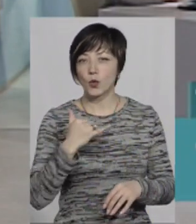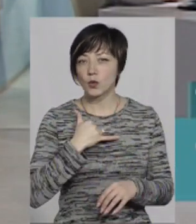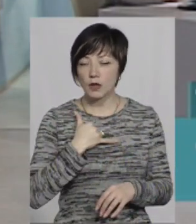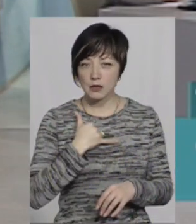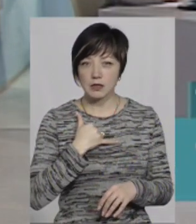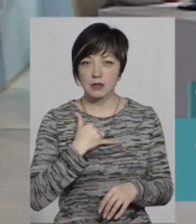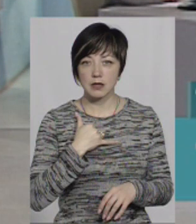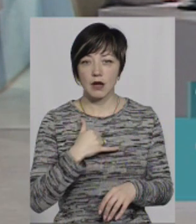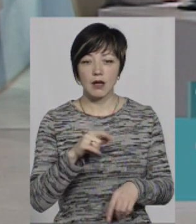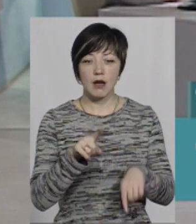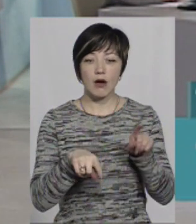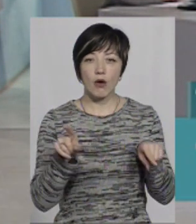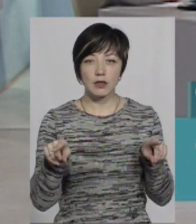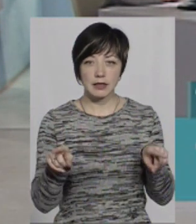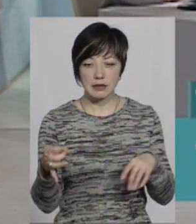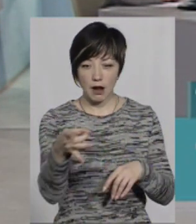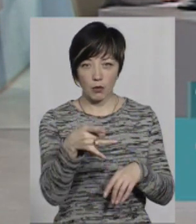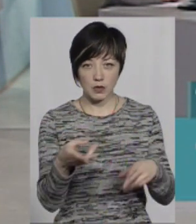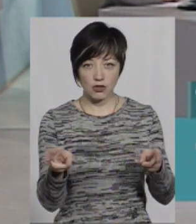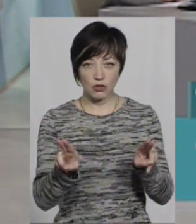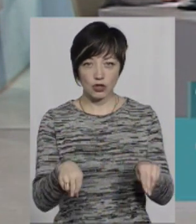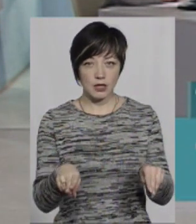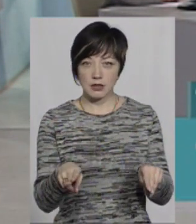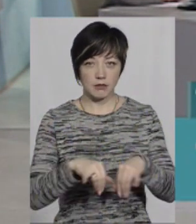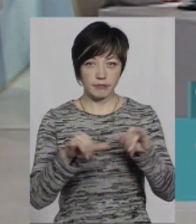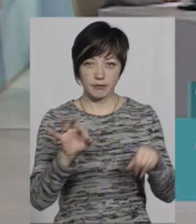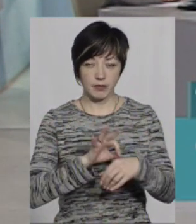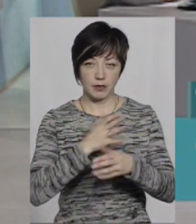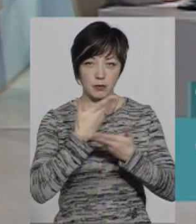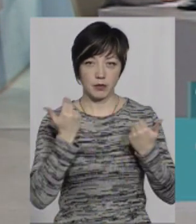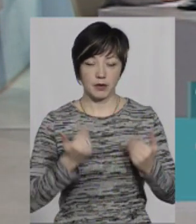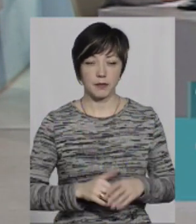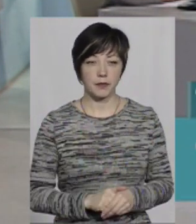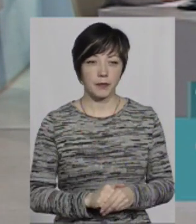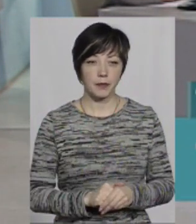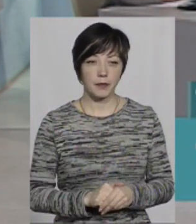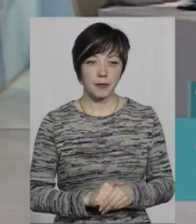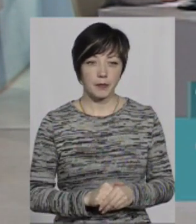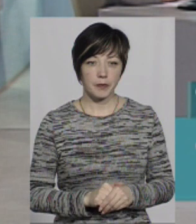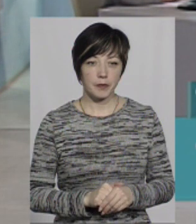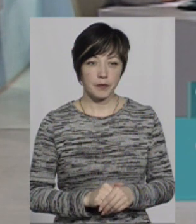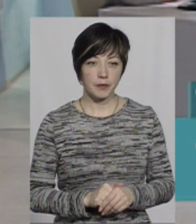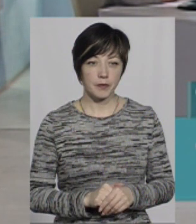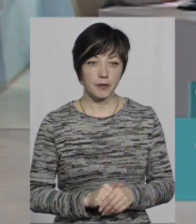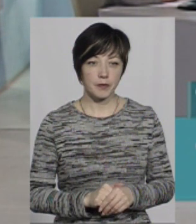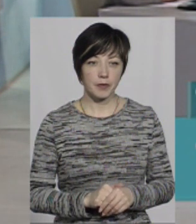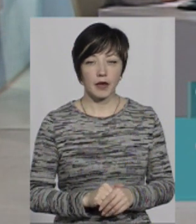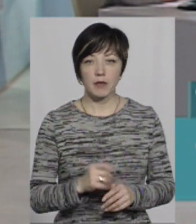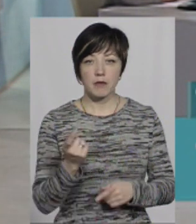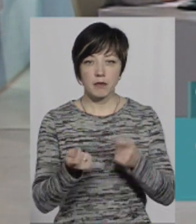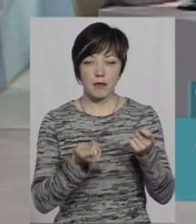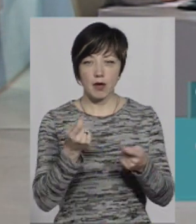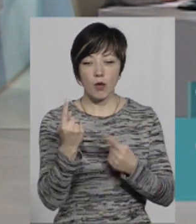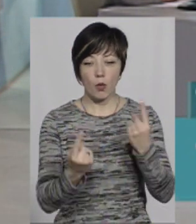практично одиниці залишилися, де захворюваність має спорадичний характер.